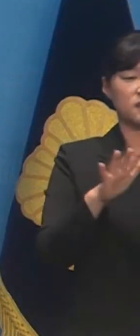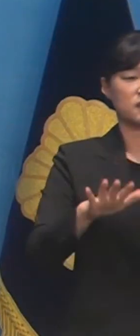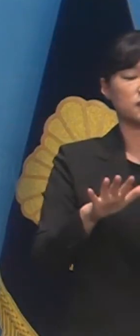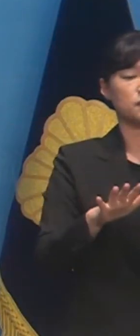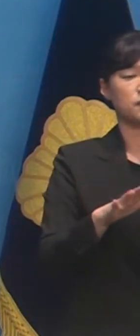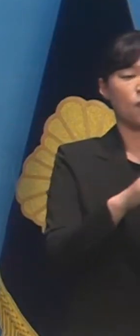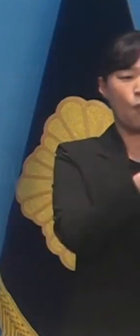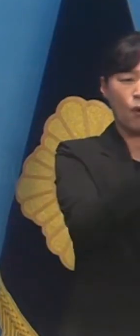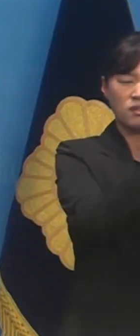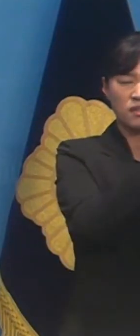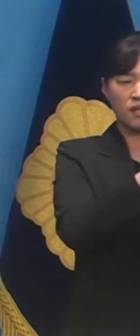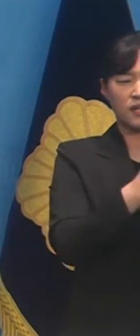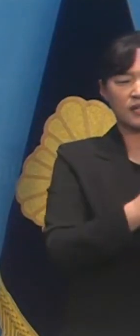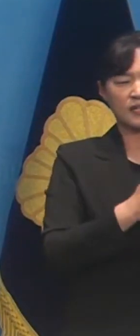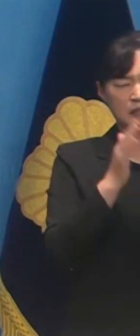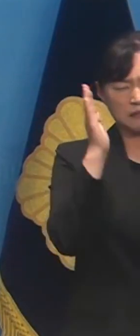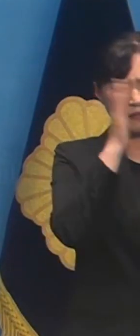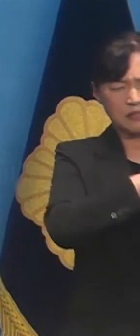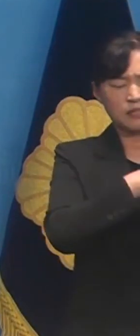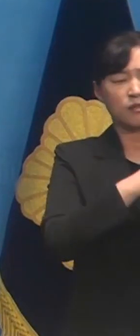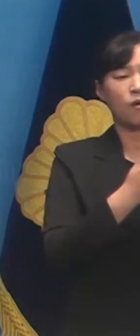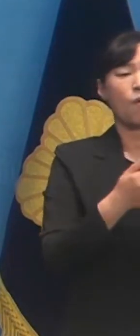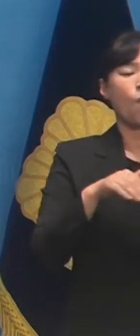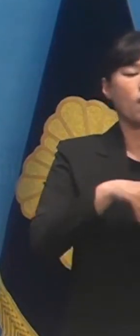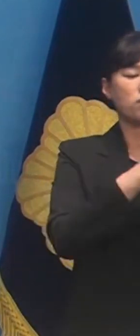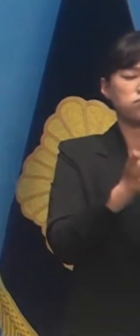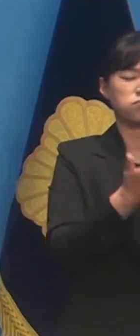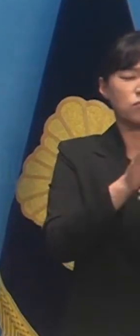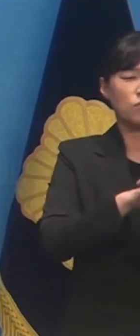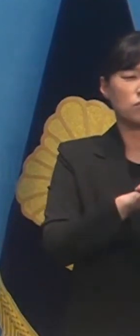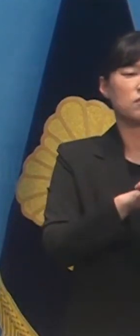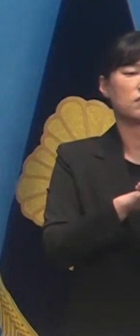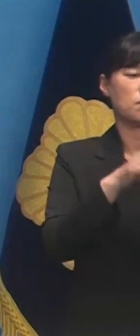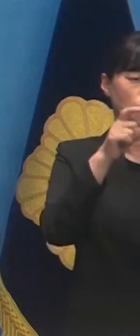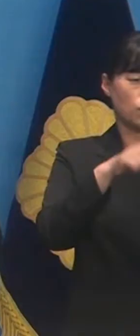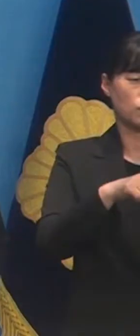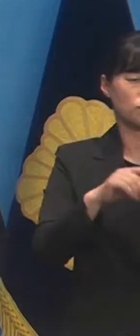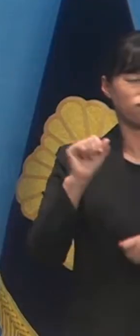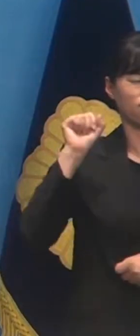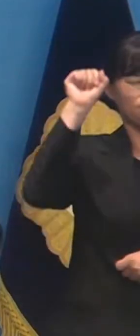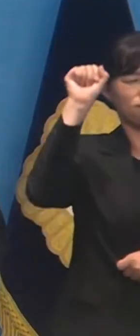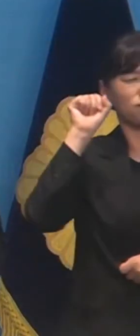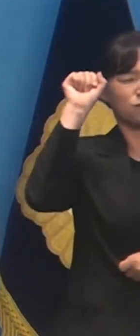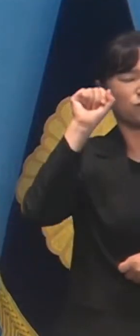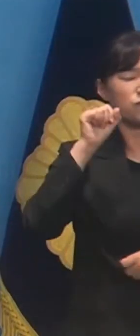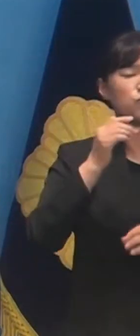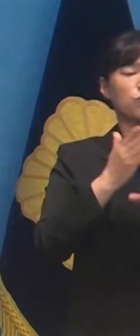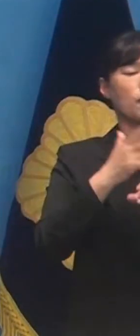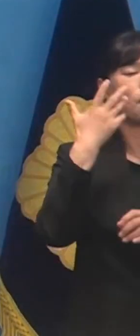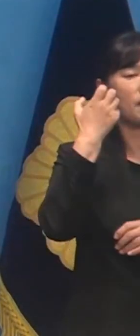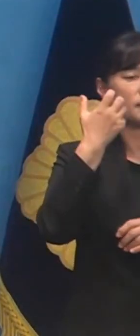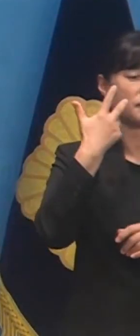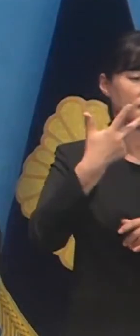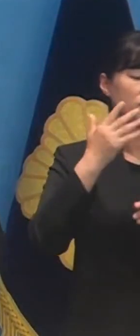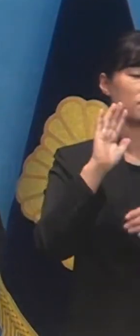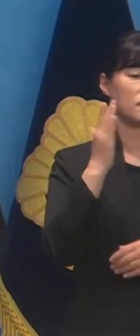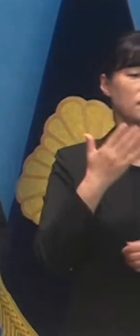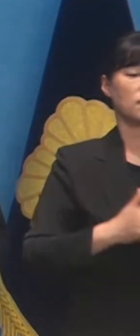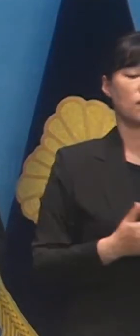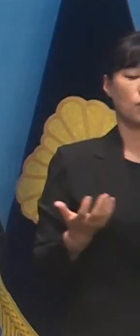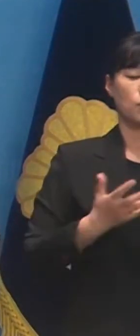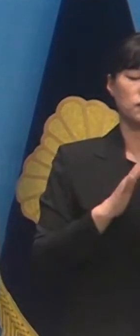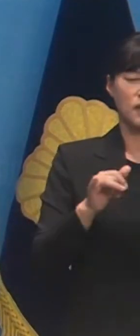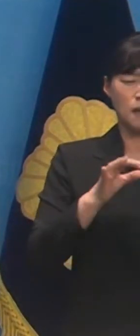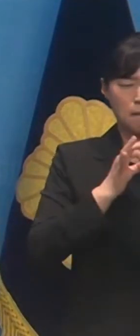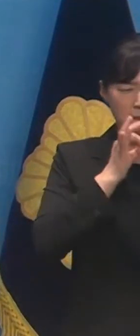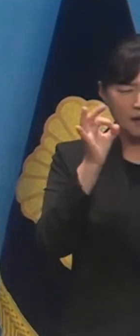하나옵션의 열악한 노동환경 개선을 촉구하며 고공농성을 시작한 지 87일째를 맞고 있습니다. 노동자의